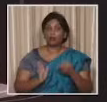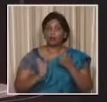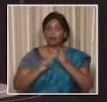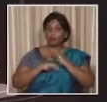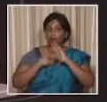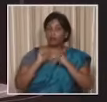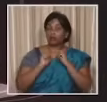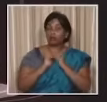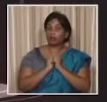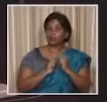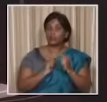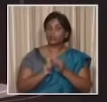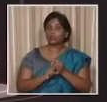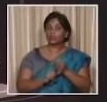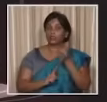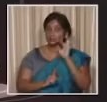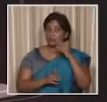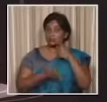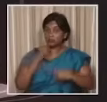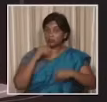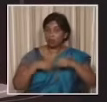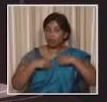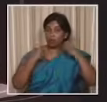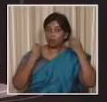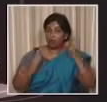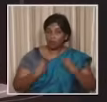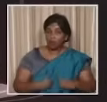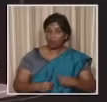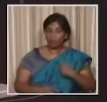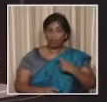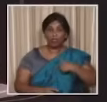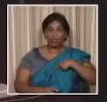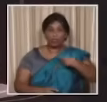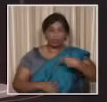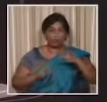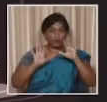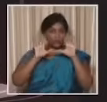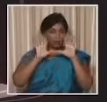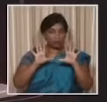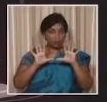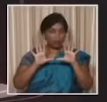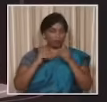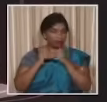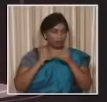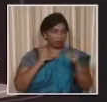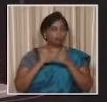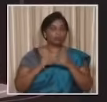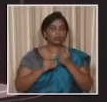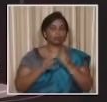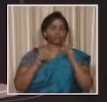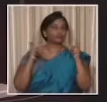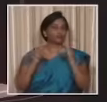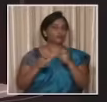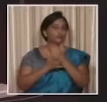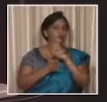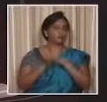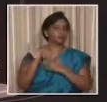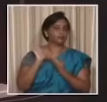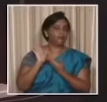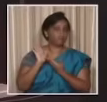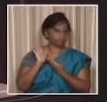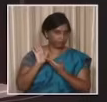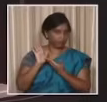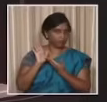වැඩ කටයුතු ජනාධිපතිවරණය පෙරදිලා දින 10කින් ඇතුළත මේ තහනම් කරපු ලිපිය